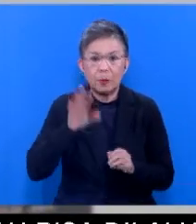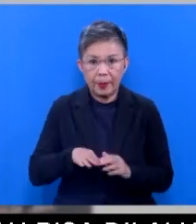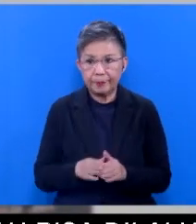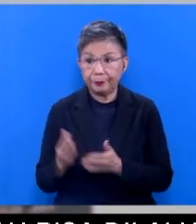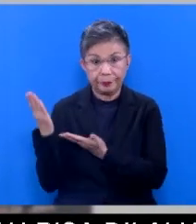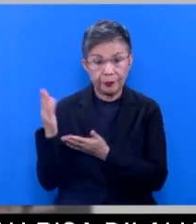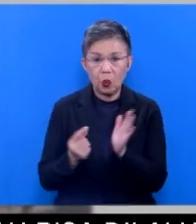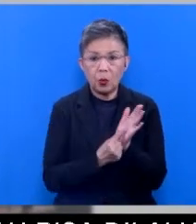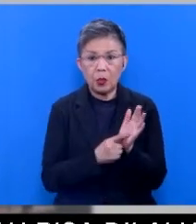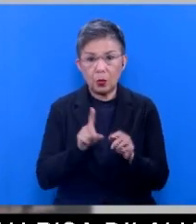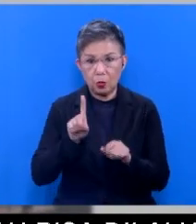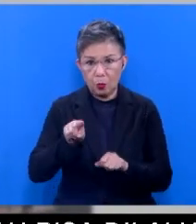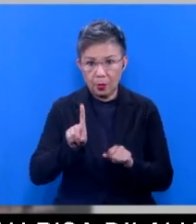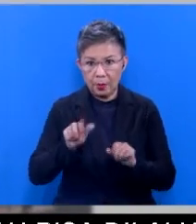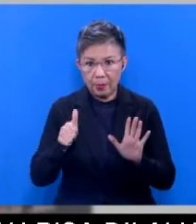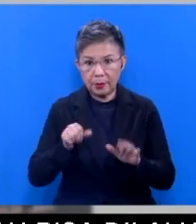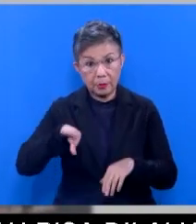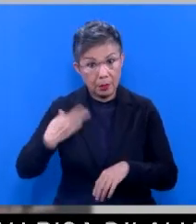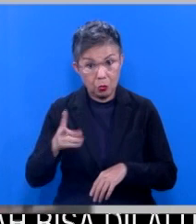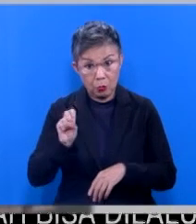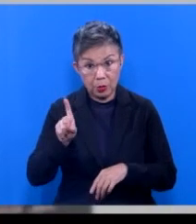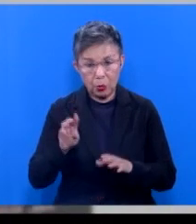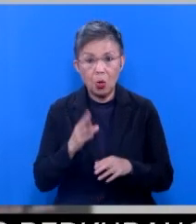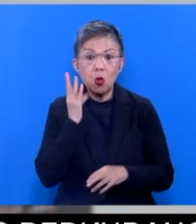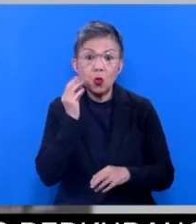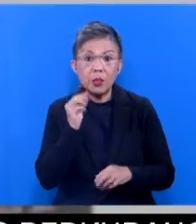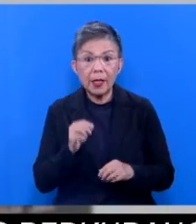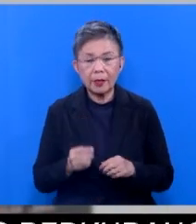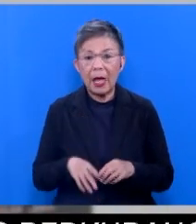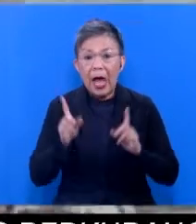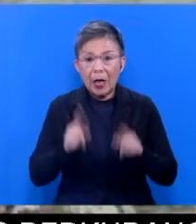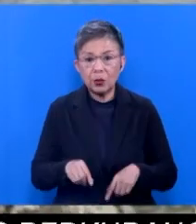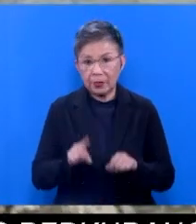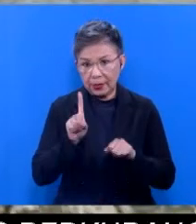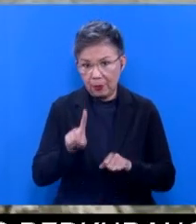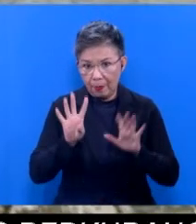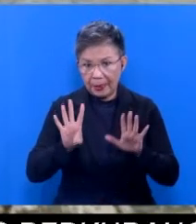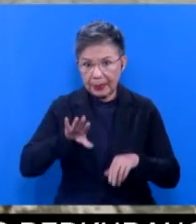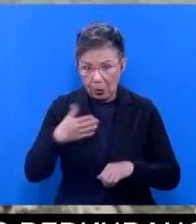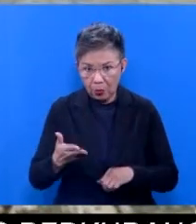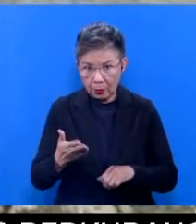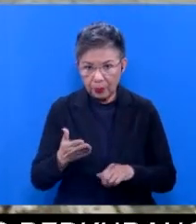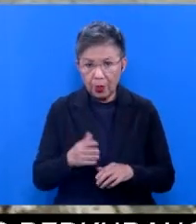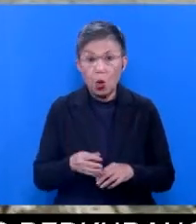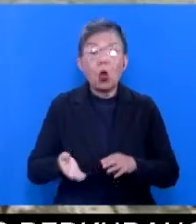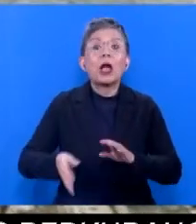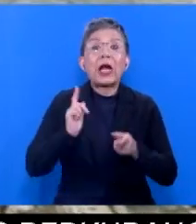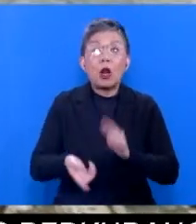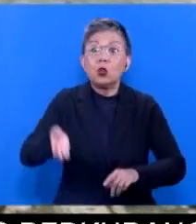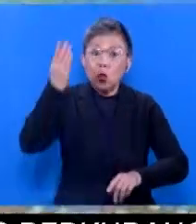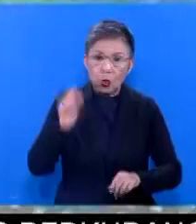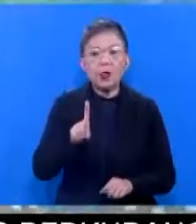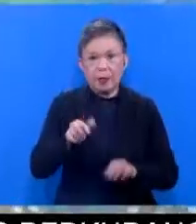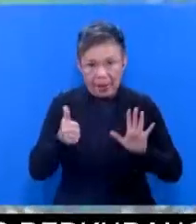Nomor 16 Tahun 2019, usia minimum perkawinan menjadi 19 tahun, yang sebelumnya 16